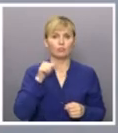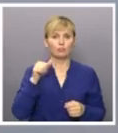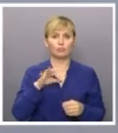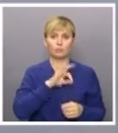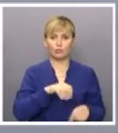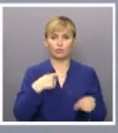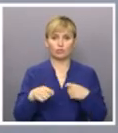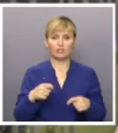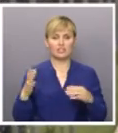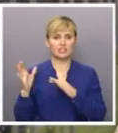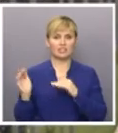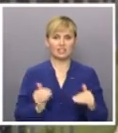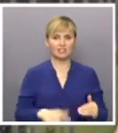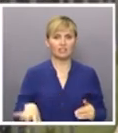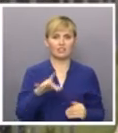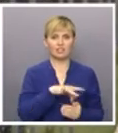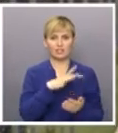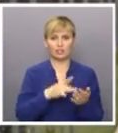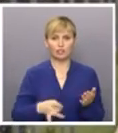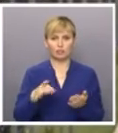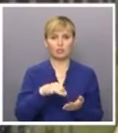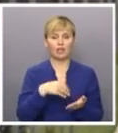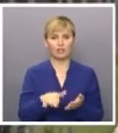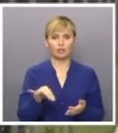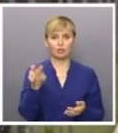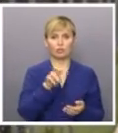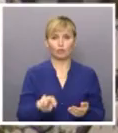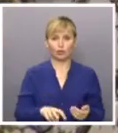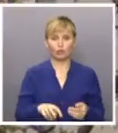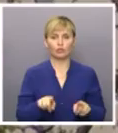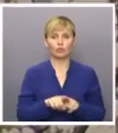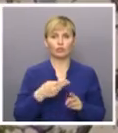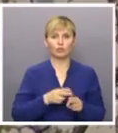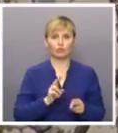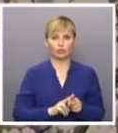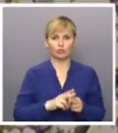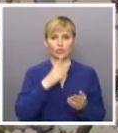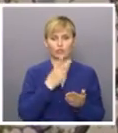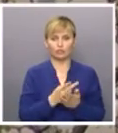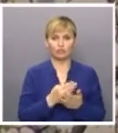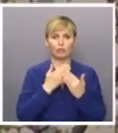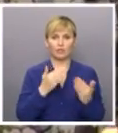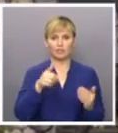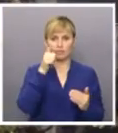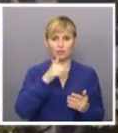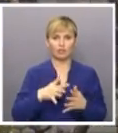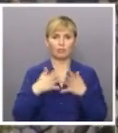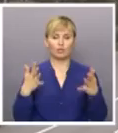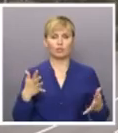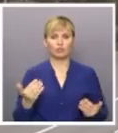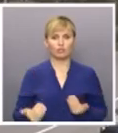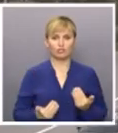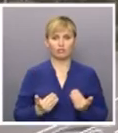сократился практически во всех городах республики. И даже отказ от долларового эквивалента, который особенно очевиден в последние месяцы, большого оживления